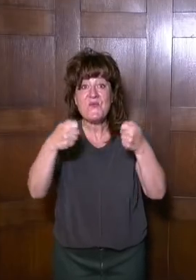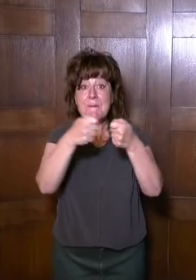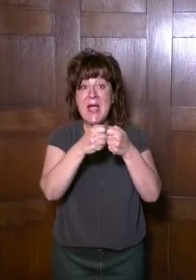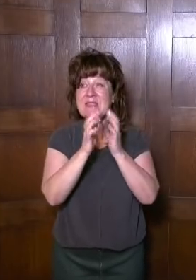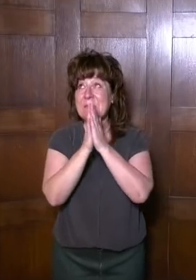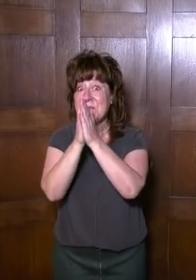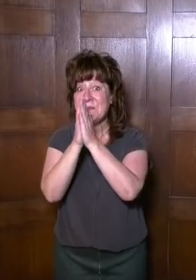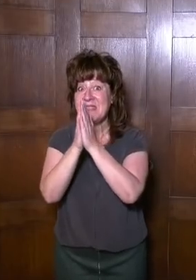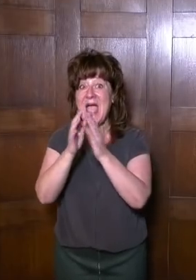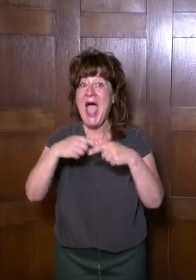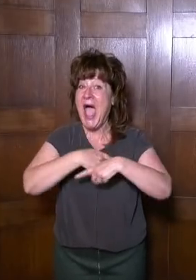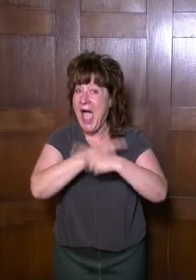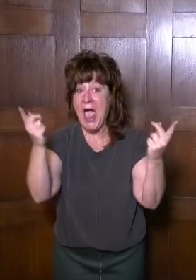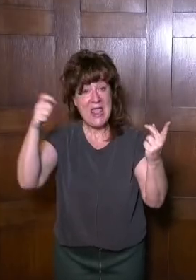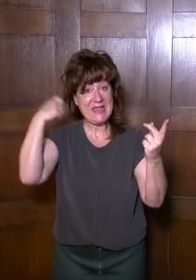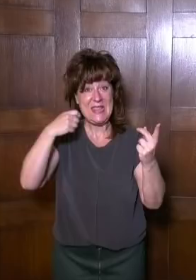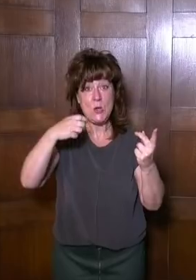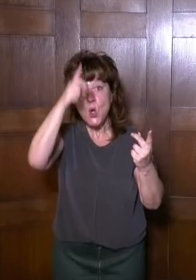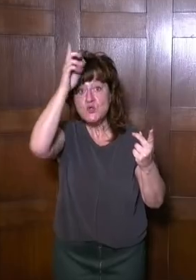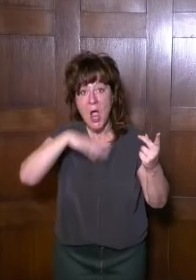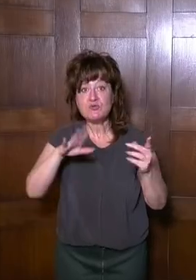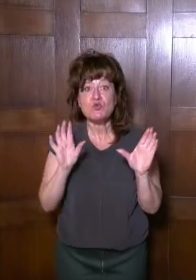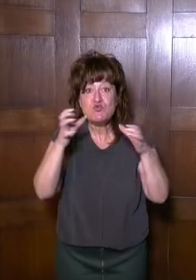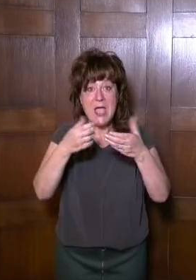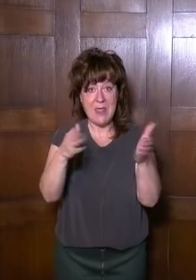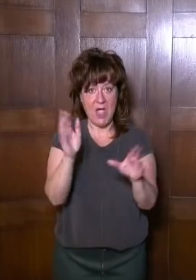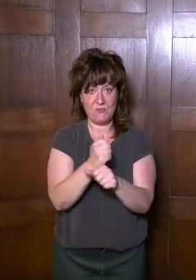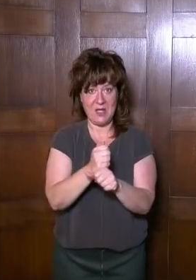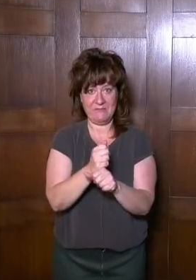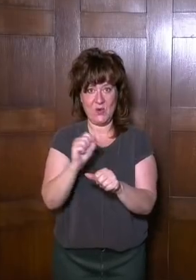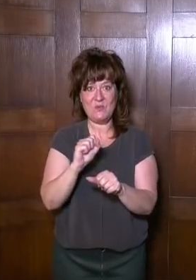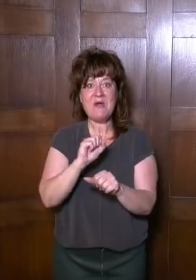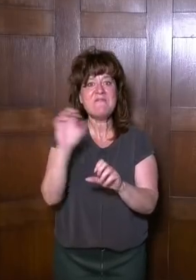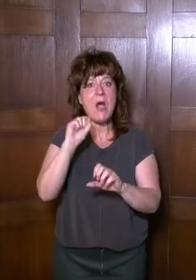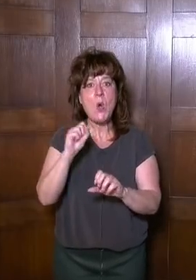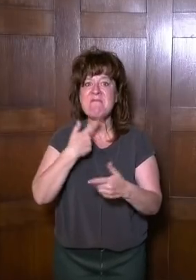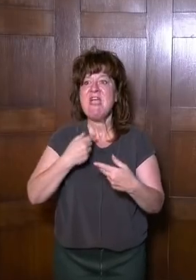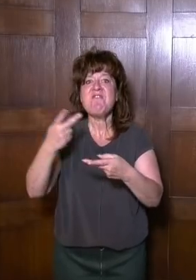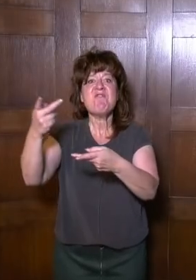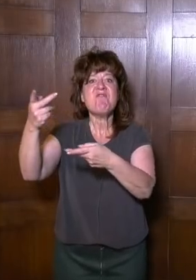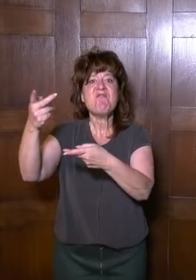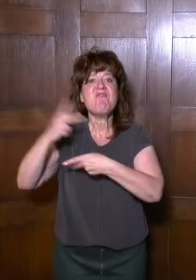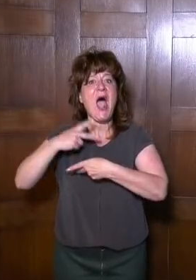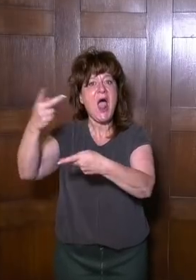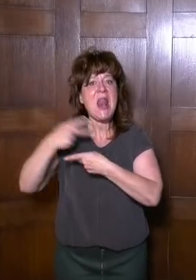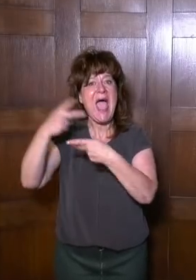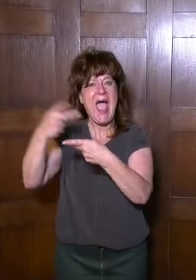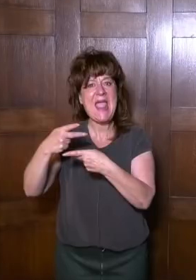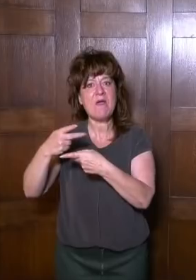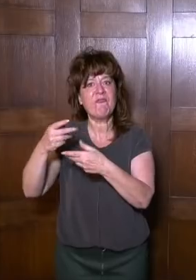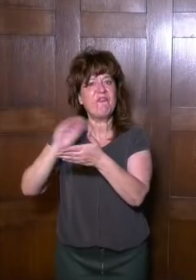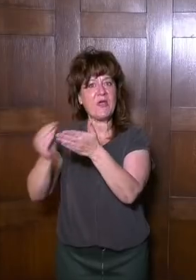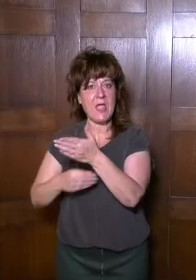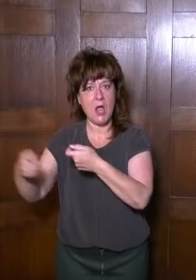alle Kinos in Deutschland zusammen aufmachen, weil wir an Verleiher gebunden sind, die sagen, okay, wir brauchen